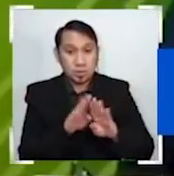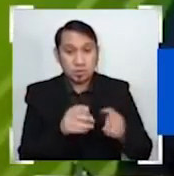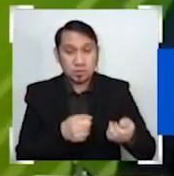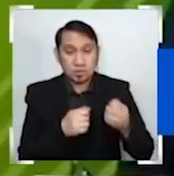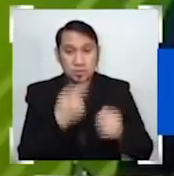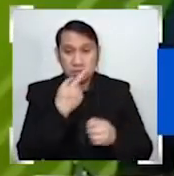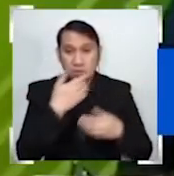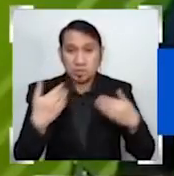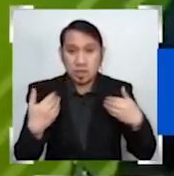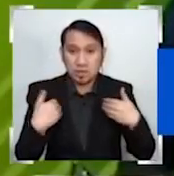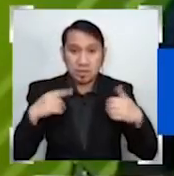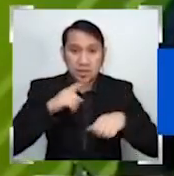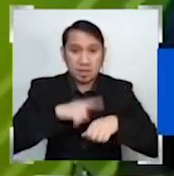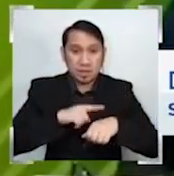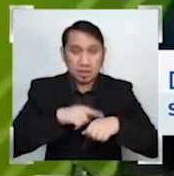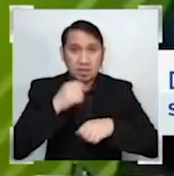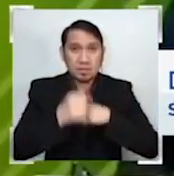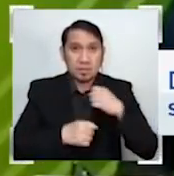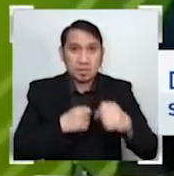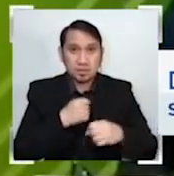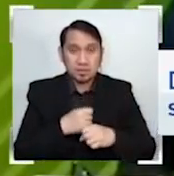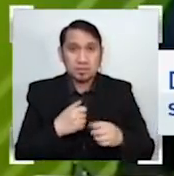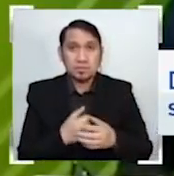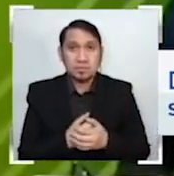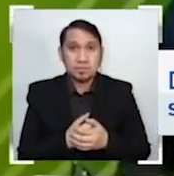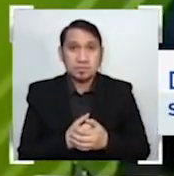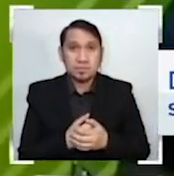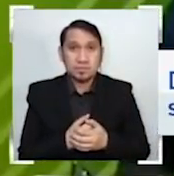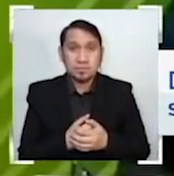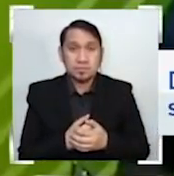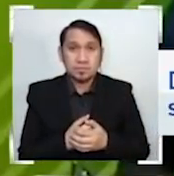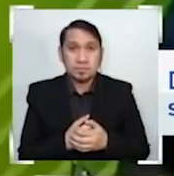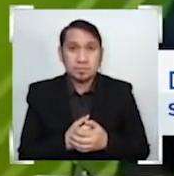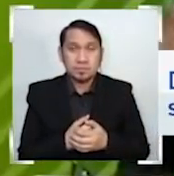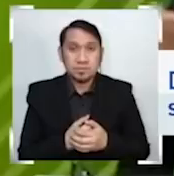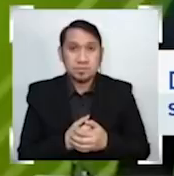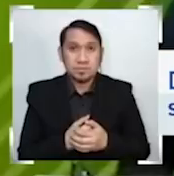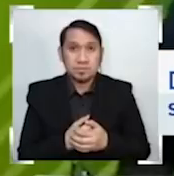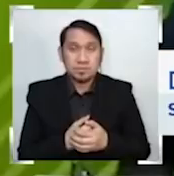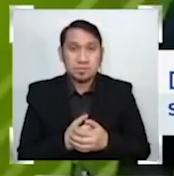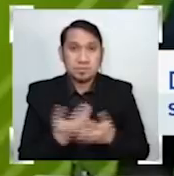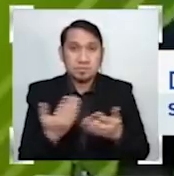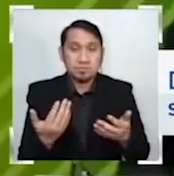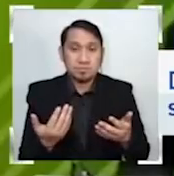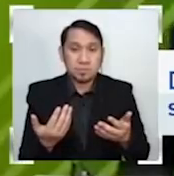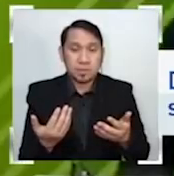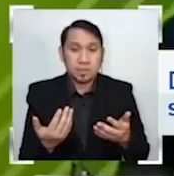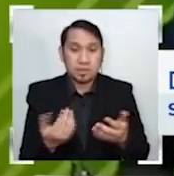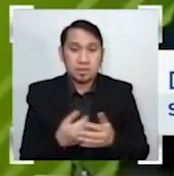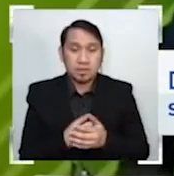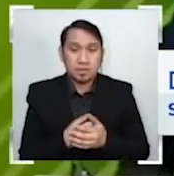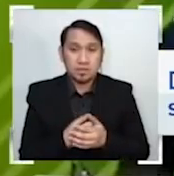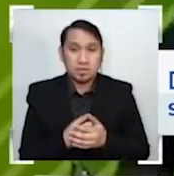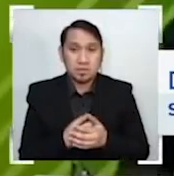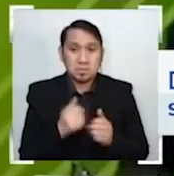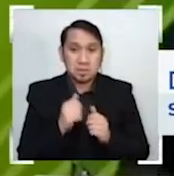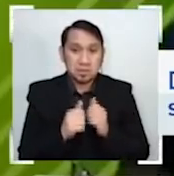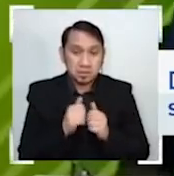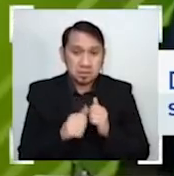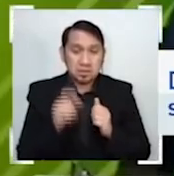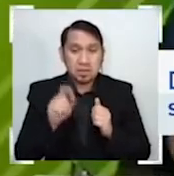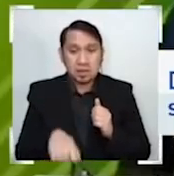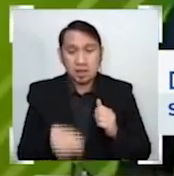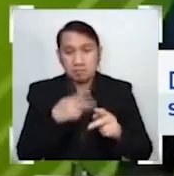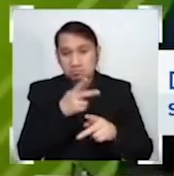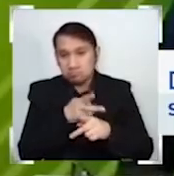na you give respite to disease like sunbay, yung mga areas na